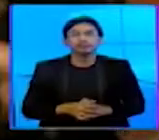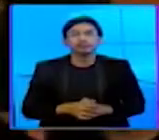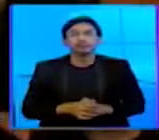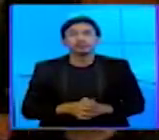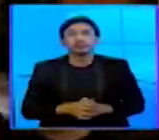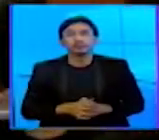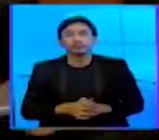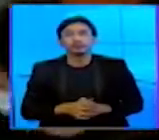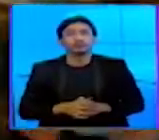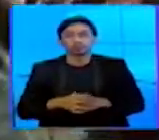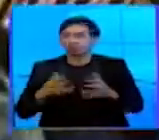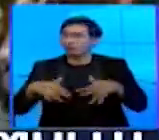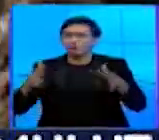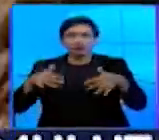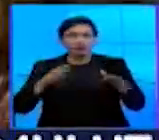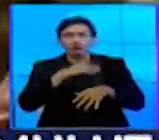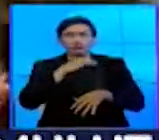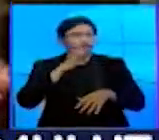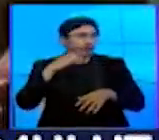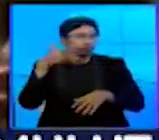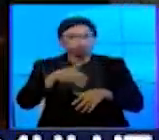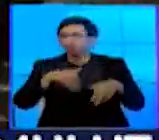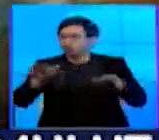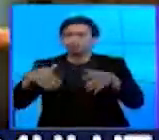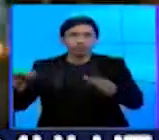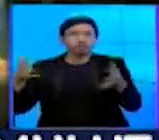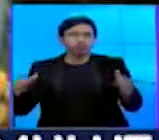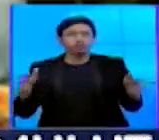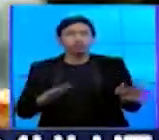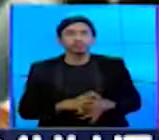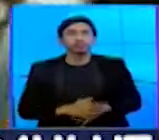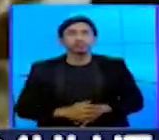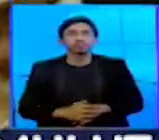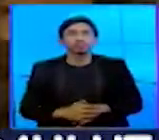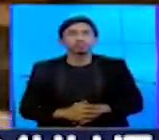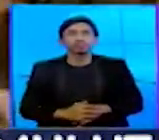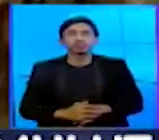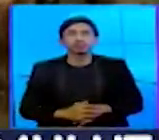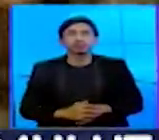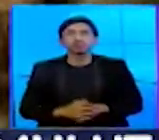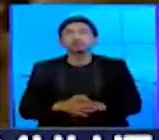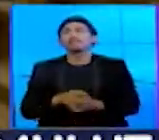di kafe juga dilakukan petugas Satpol PP di kawasan Kebun Handil, Kecamatan Jelutung, Jambi.